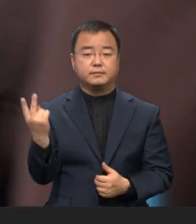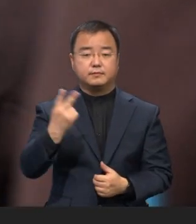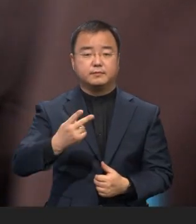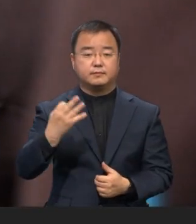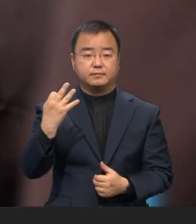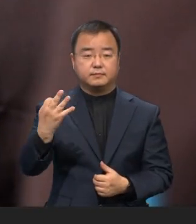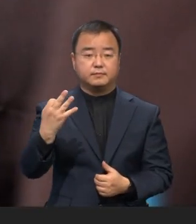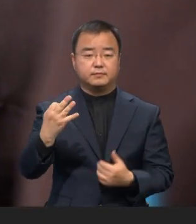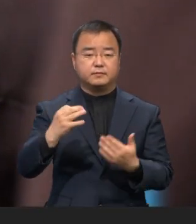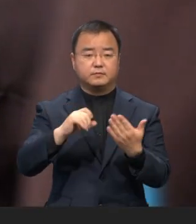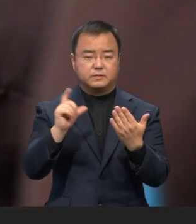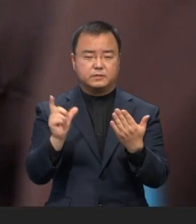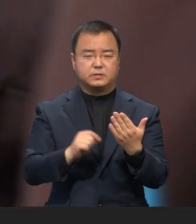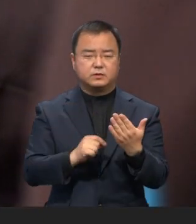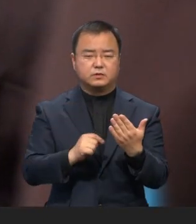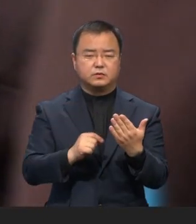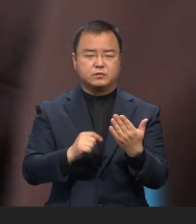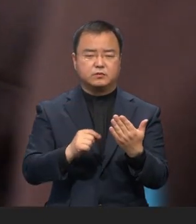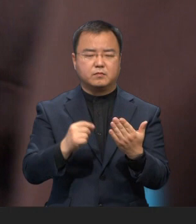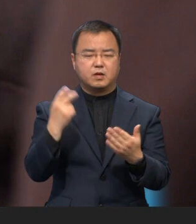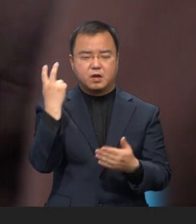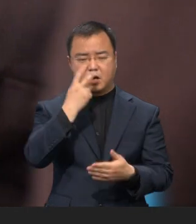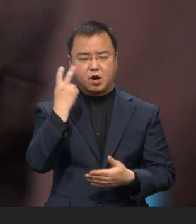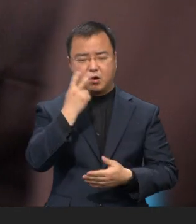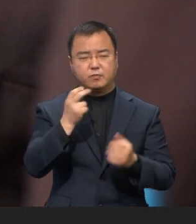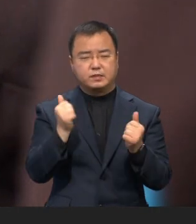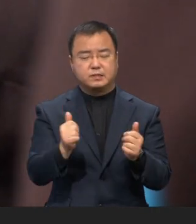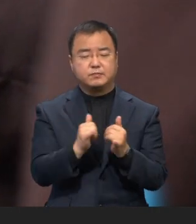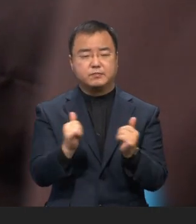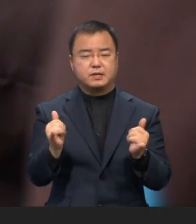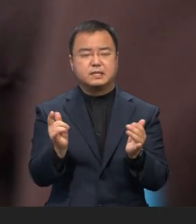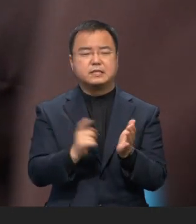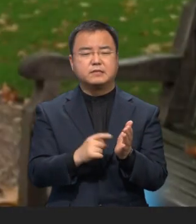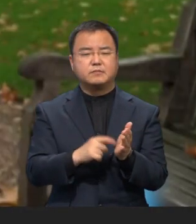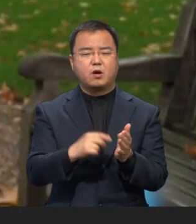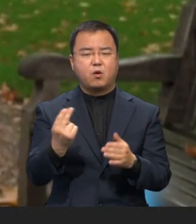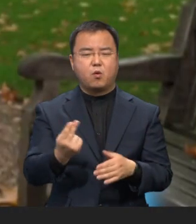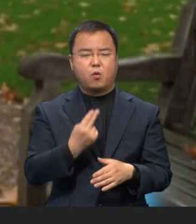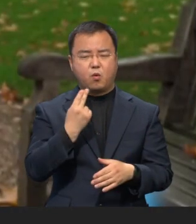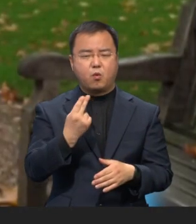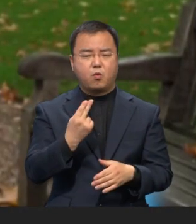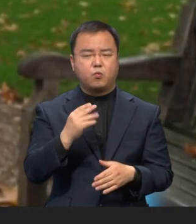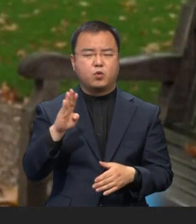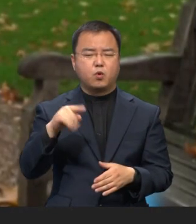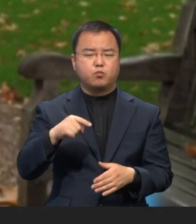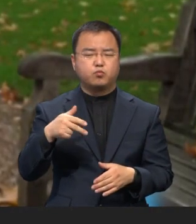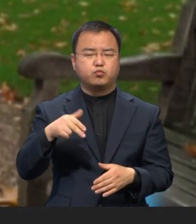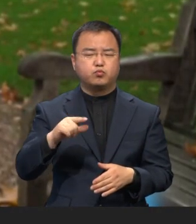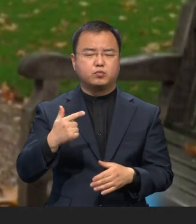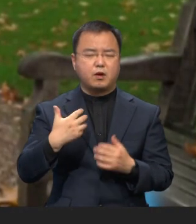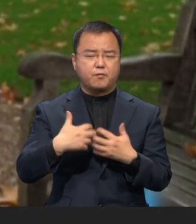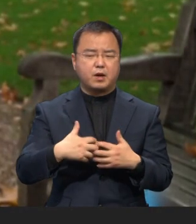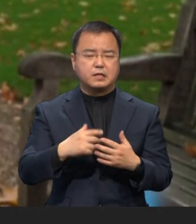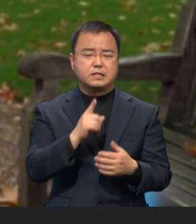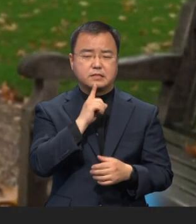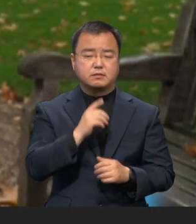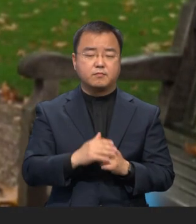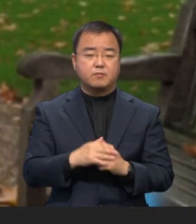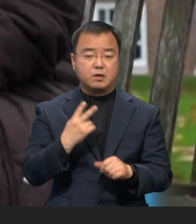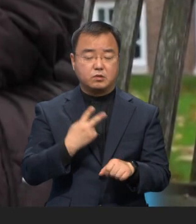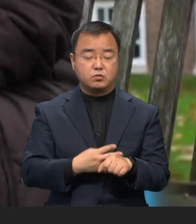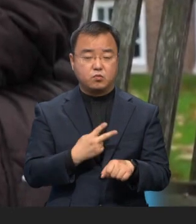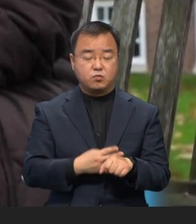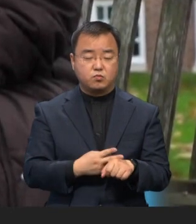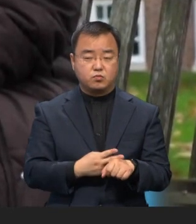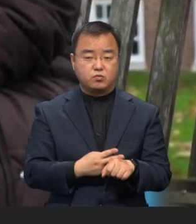2014년 9월 런던 검시관은 엘라의 사인을 급성 호흡부전으로 진단했는데요. 교사 출신인